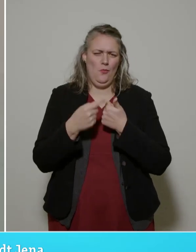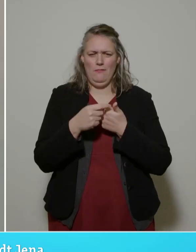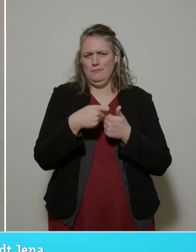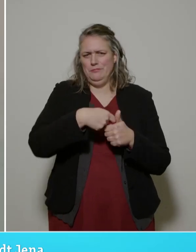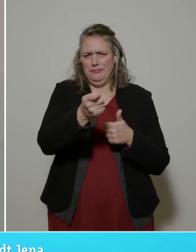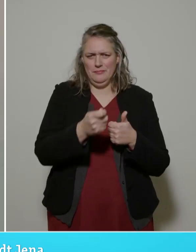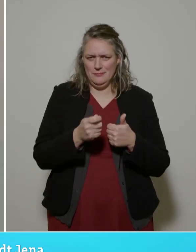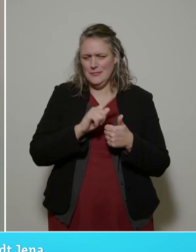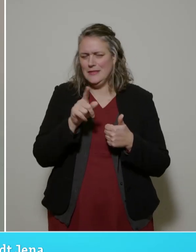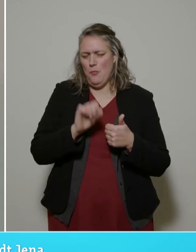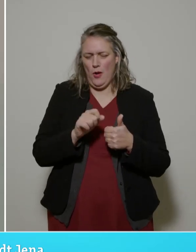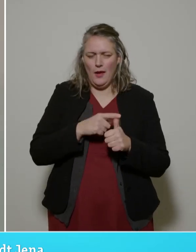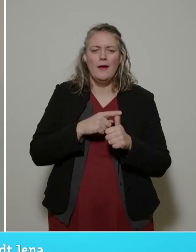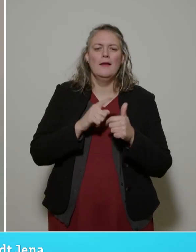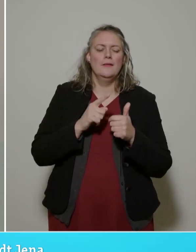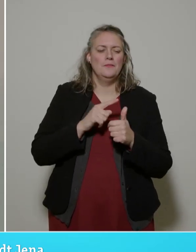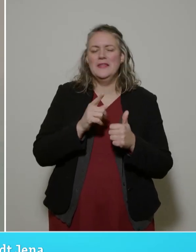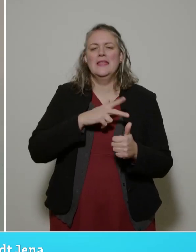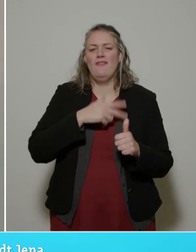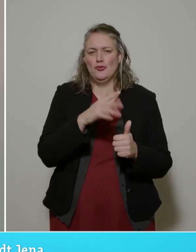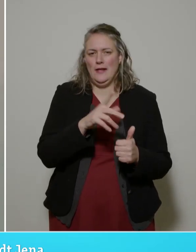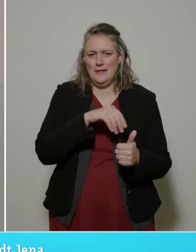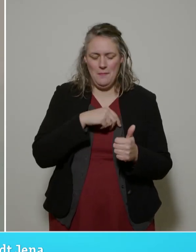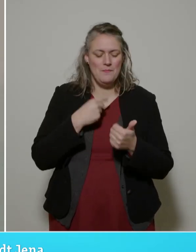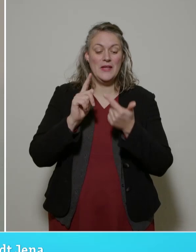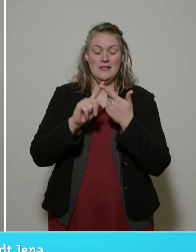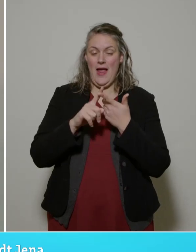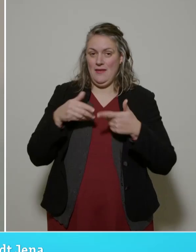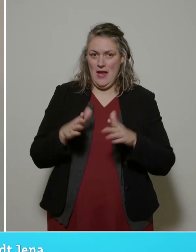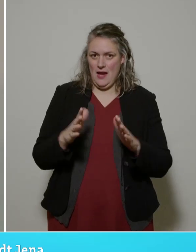gewesen. Der zweite Weg wäre gewesen,